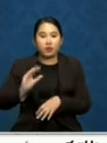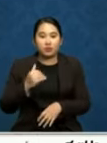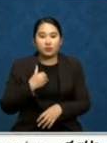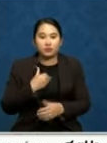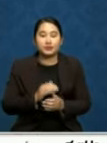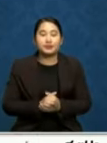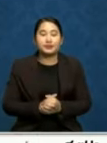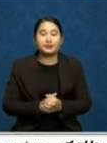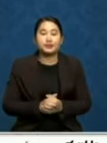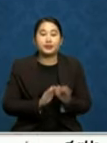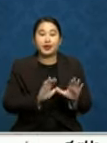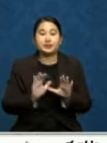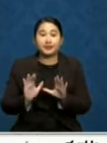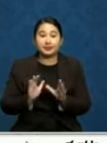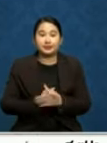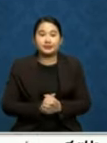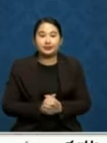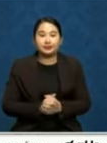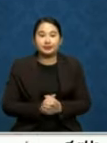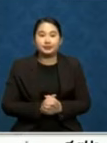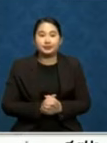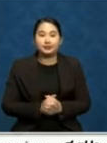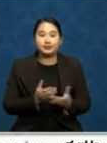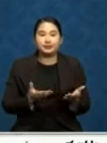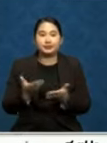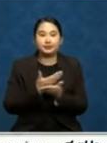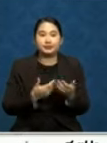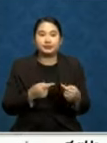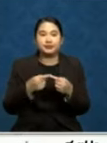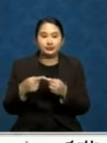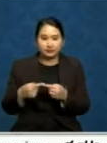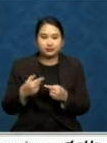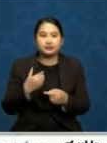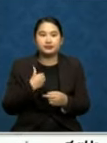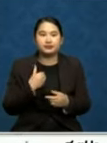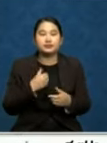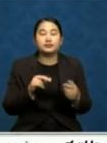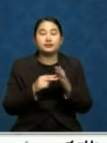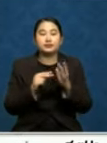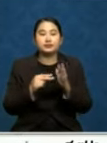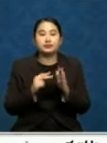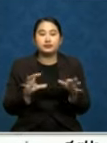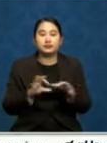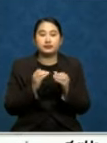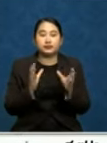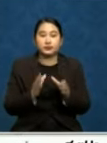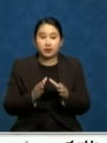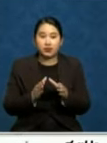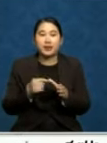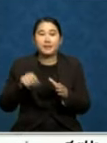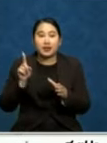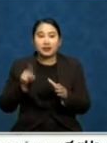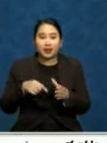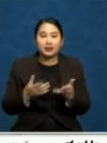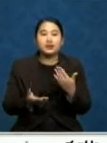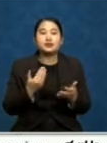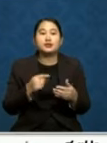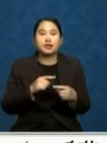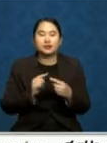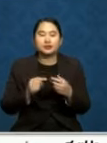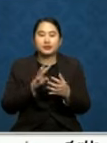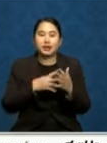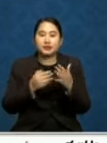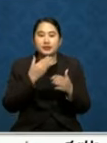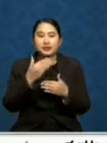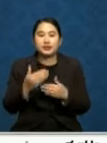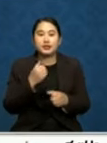ะครับก็เป็นฝากประเด็นนี้ไว้ให้พิจารณาด้วยนะครับทั้งในเรื่องของจำนวนคนเข้าออกนะครับแล้วมันจะยั่งยืนได้ยัง